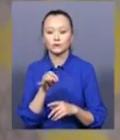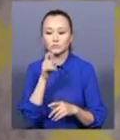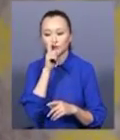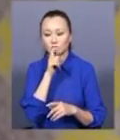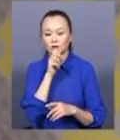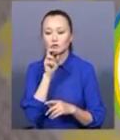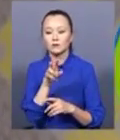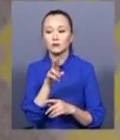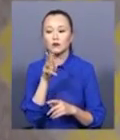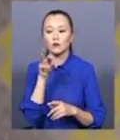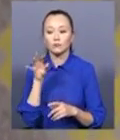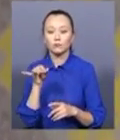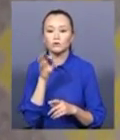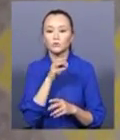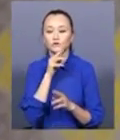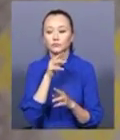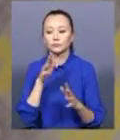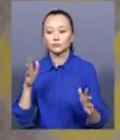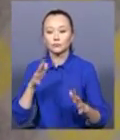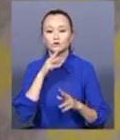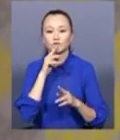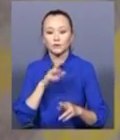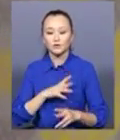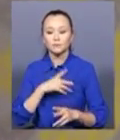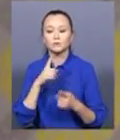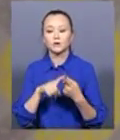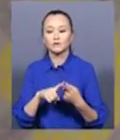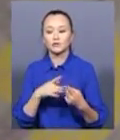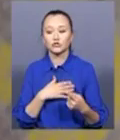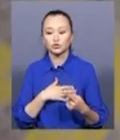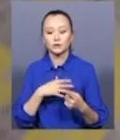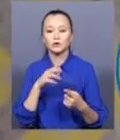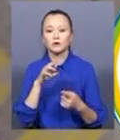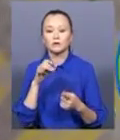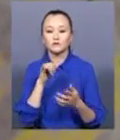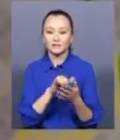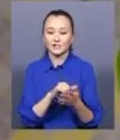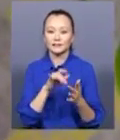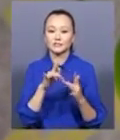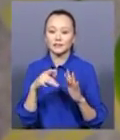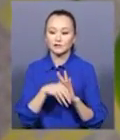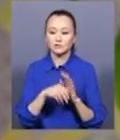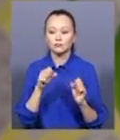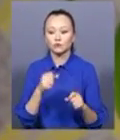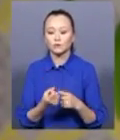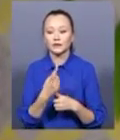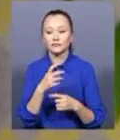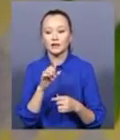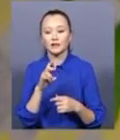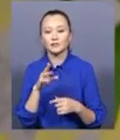кому? Мы этому вопросу уделили очень большое внимание. Во-первых, на нашем приложении и на нашем сайте не может появиться